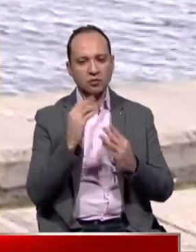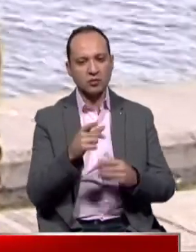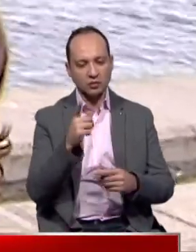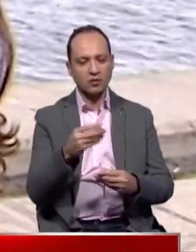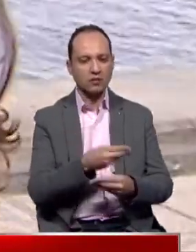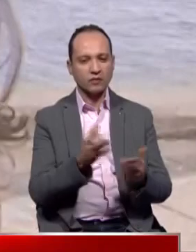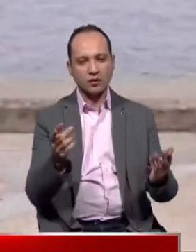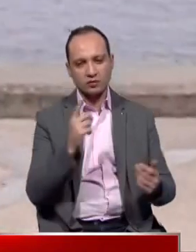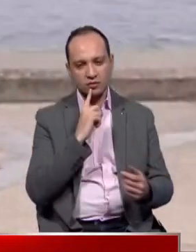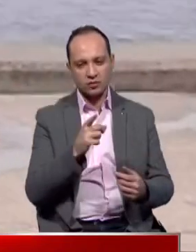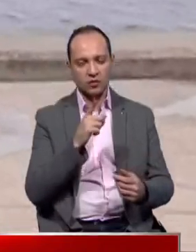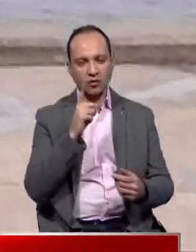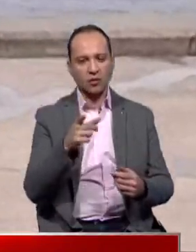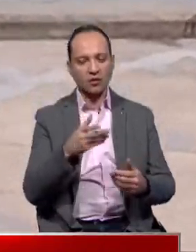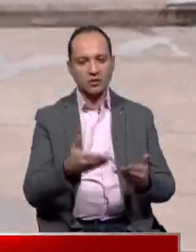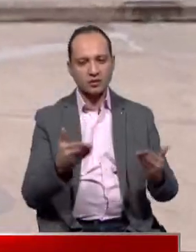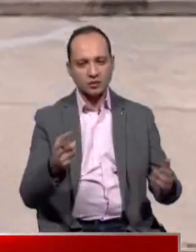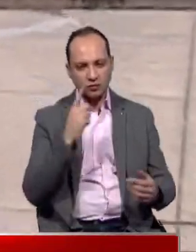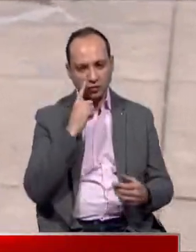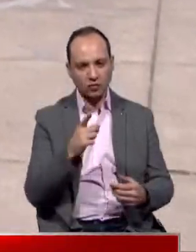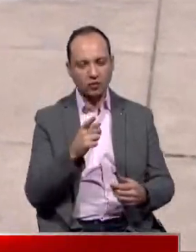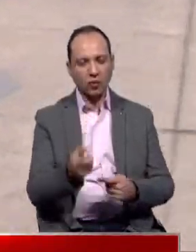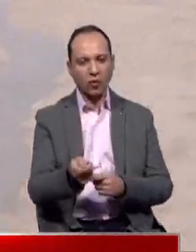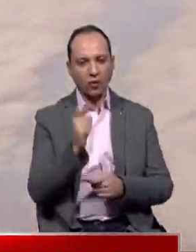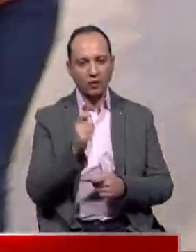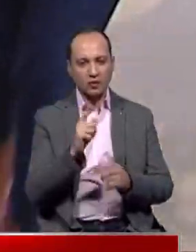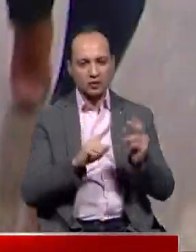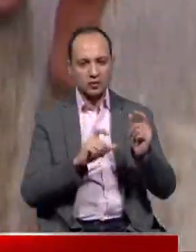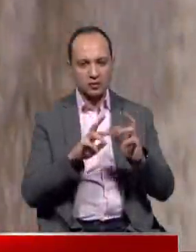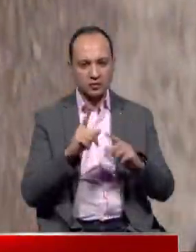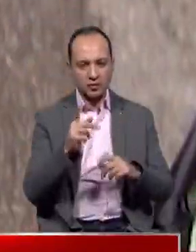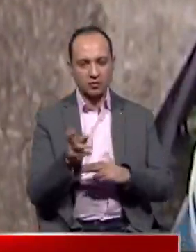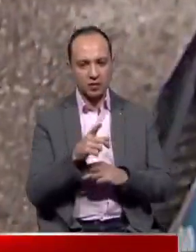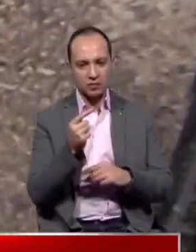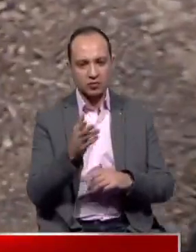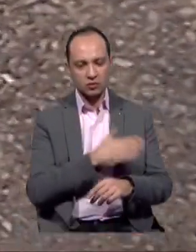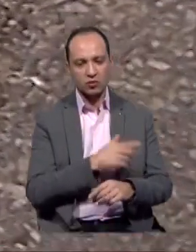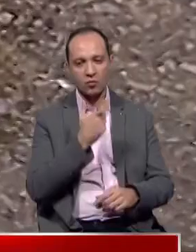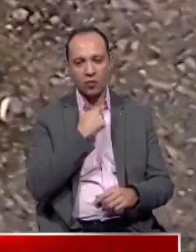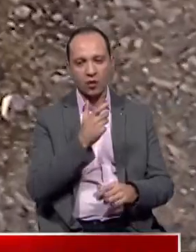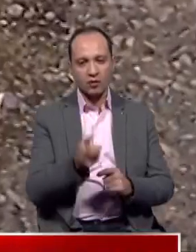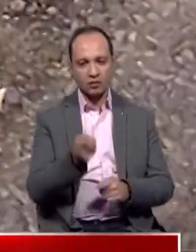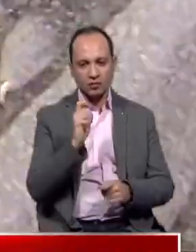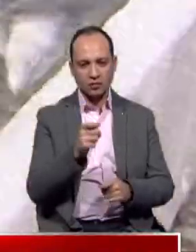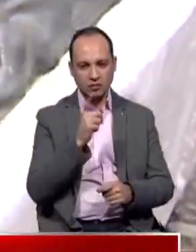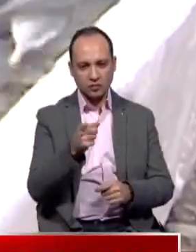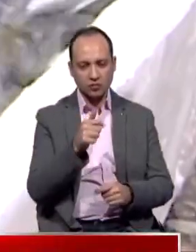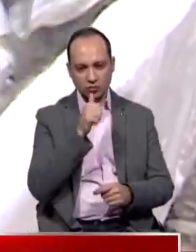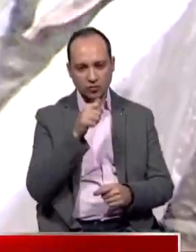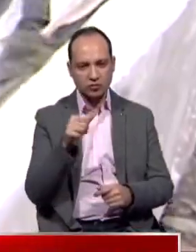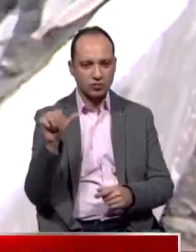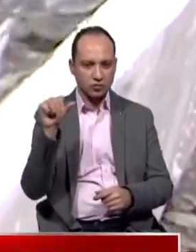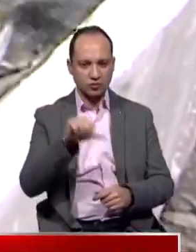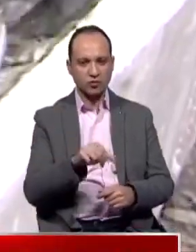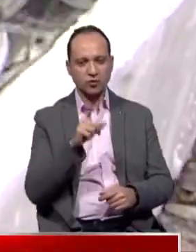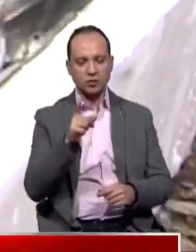onlarla paylaşıyoruz. İşte o tezgahta gördüğümüz olta istavrit, o taptaze balık az önce Boğaz'da tutuldu. Bakın şimdi de suyu